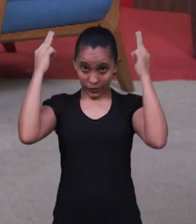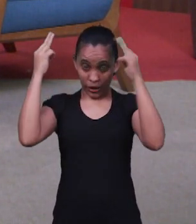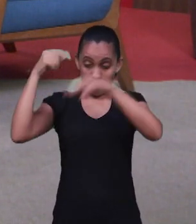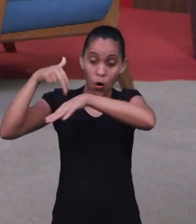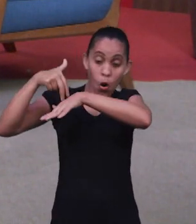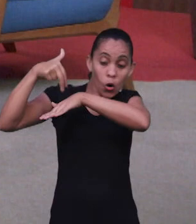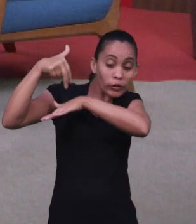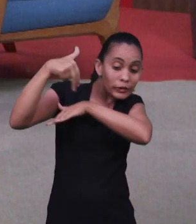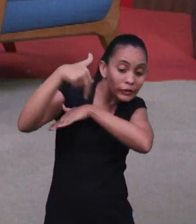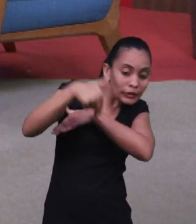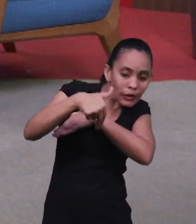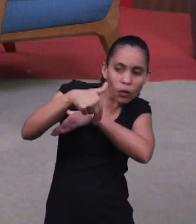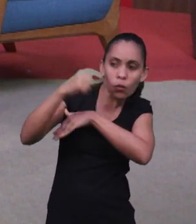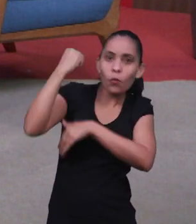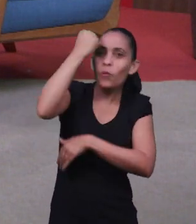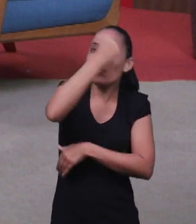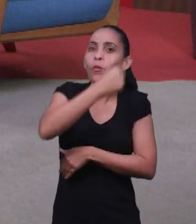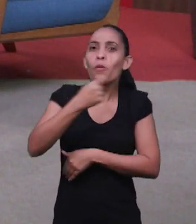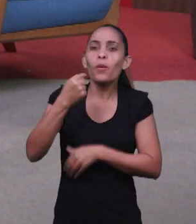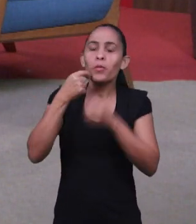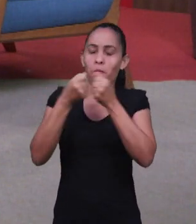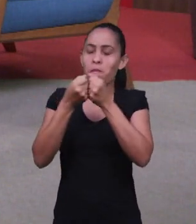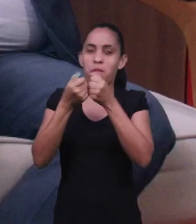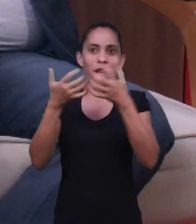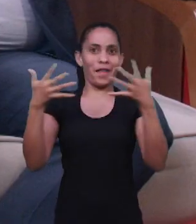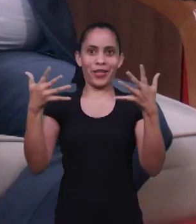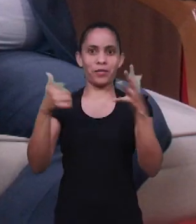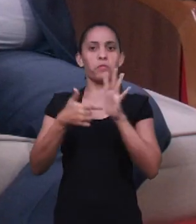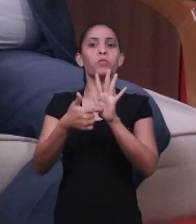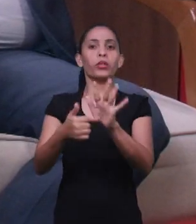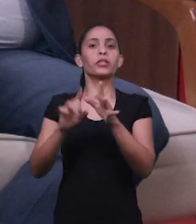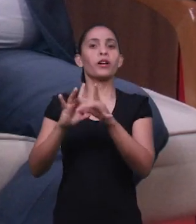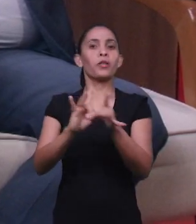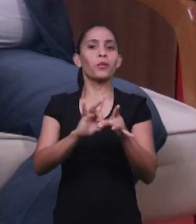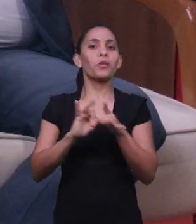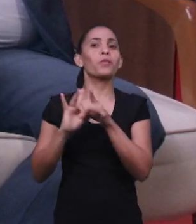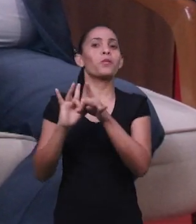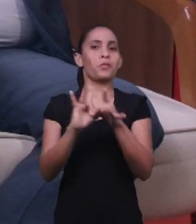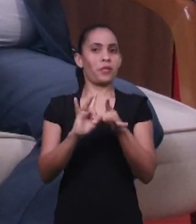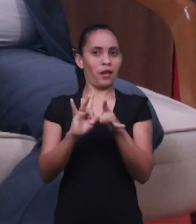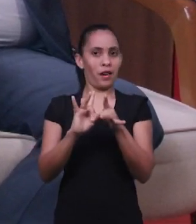montagne, son visage brillait. Donc,